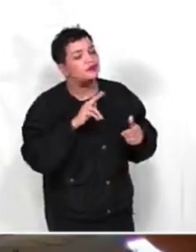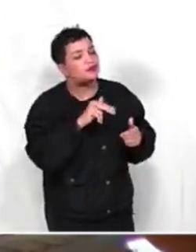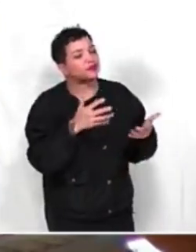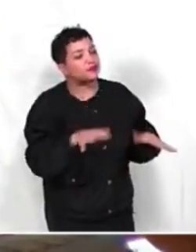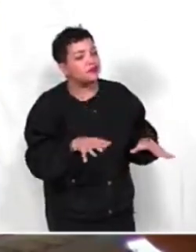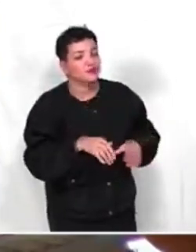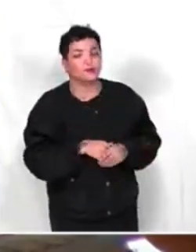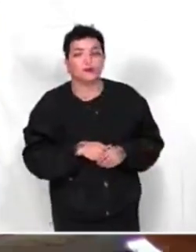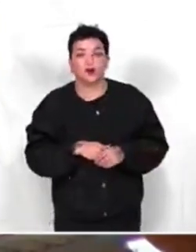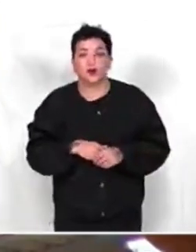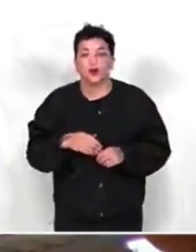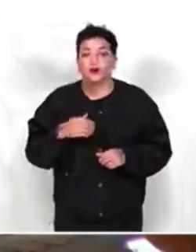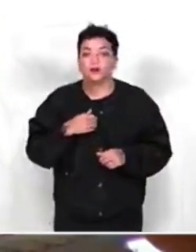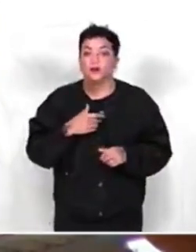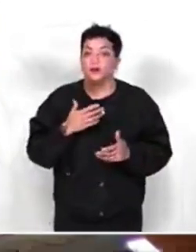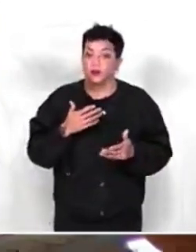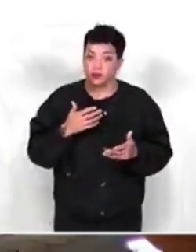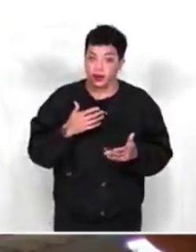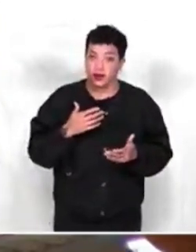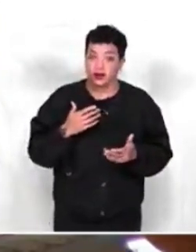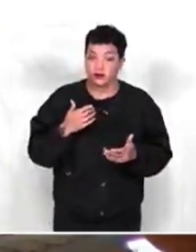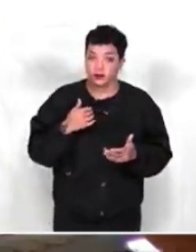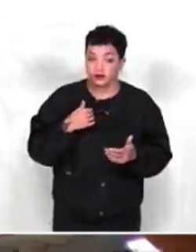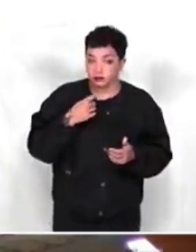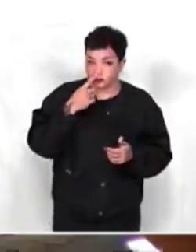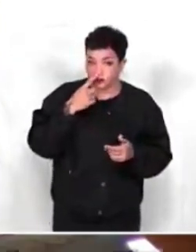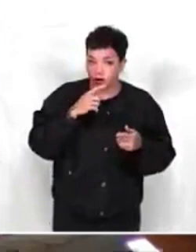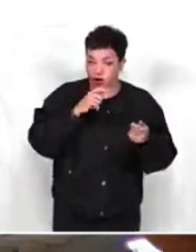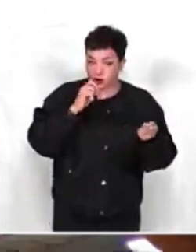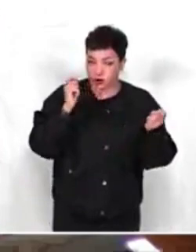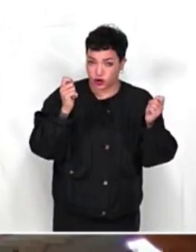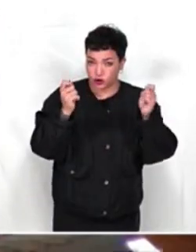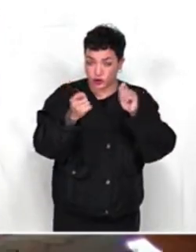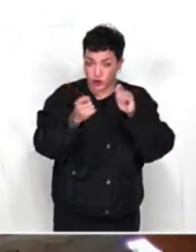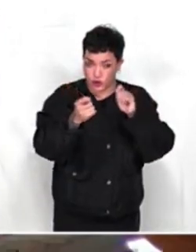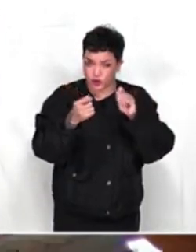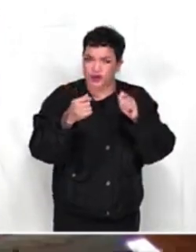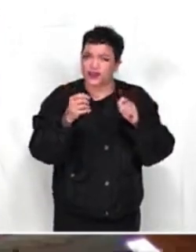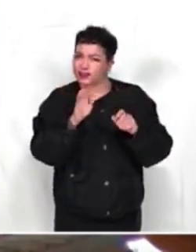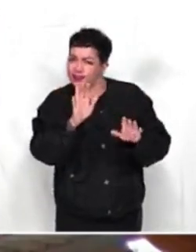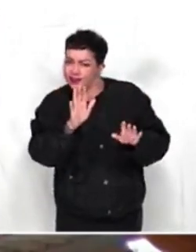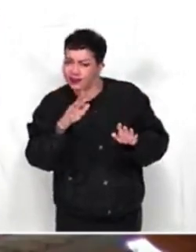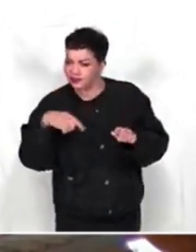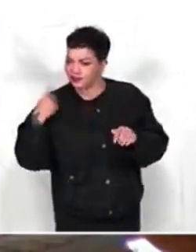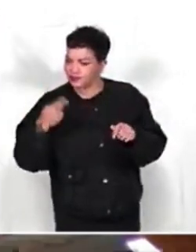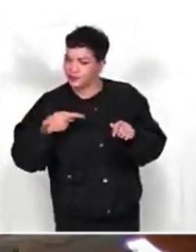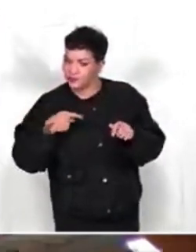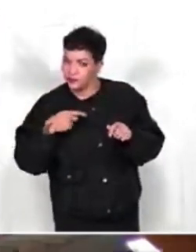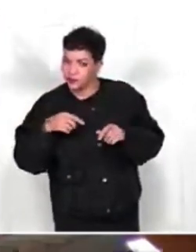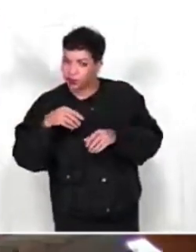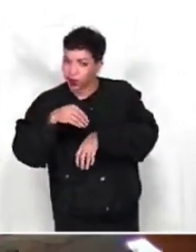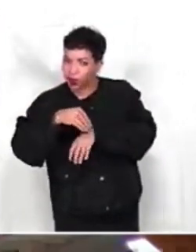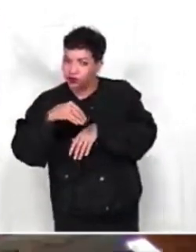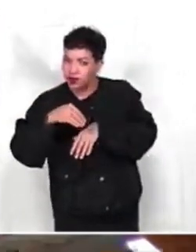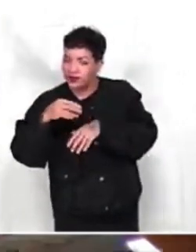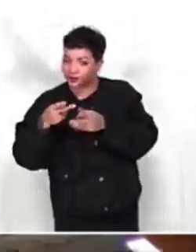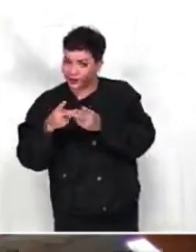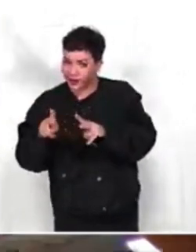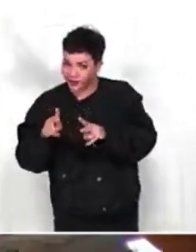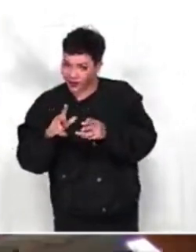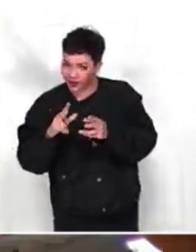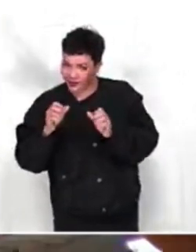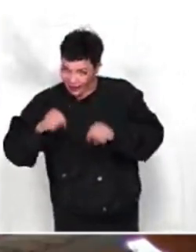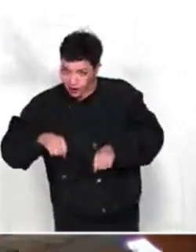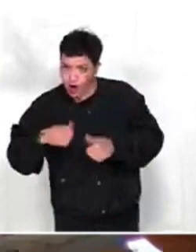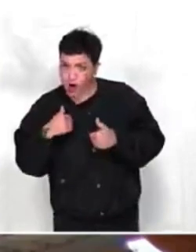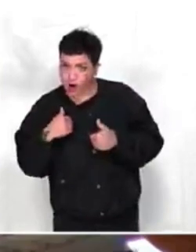crois pas que ce changement majeur ait été soumis à l'approbation du conseil municipal. En revanche, pour ce qui est